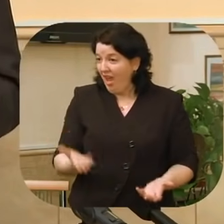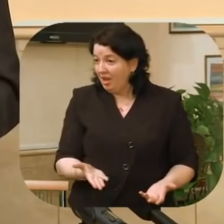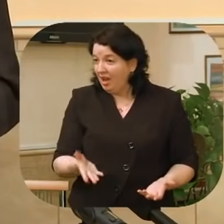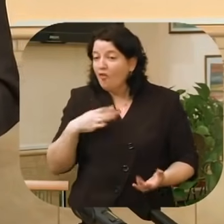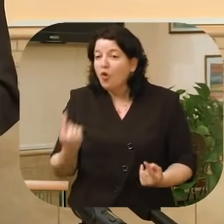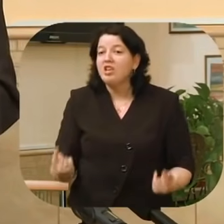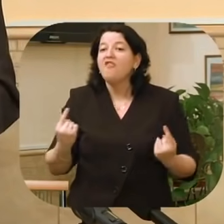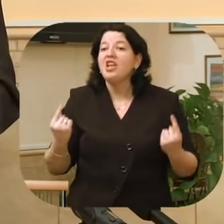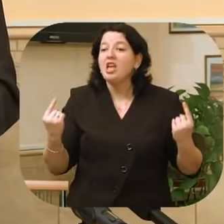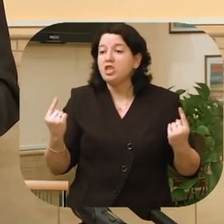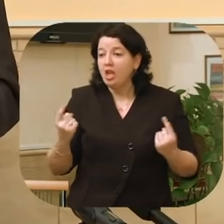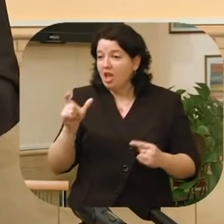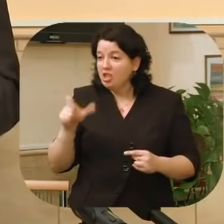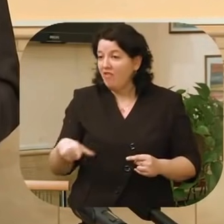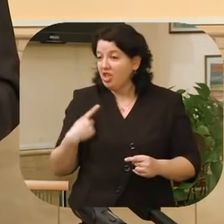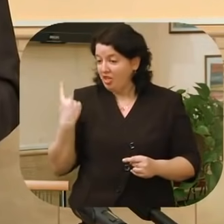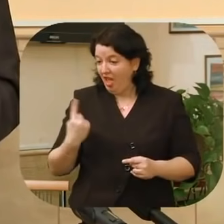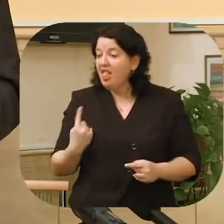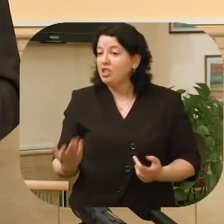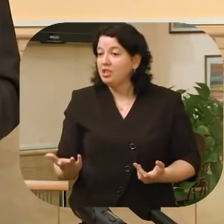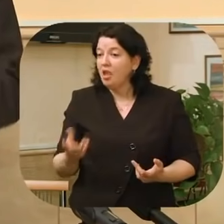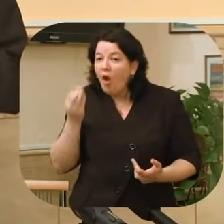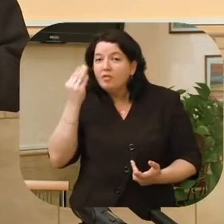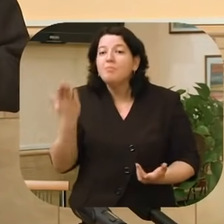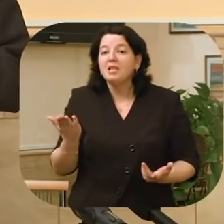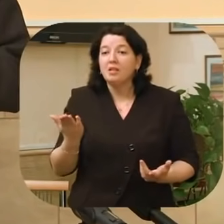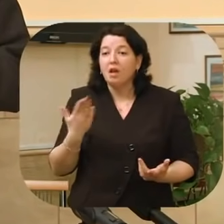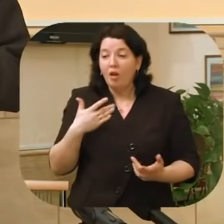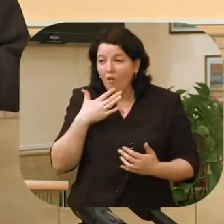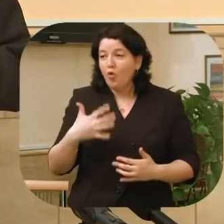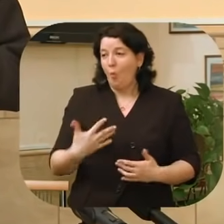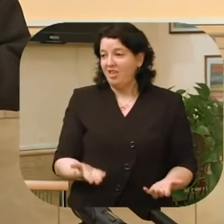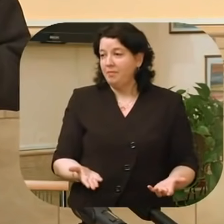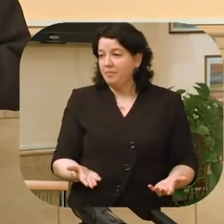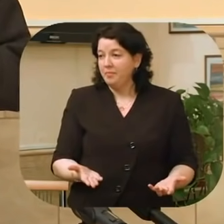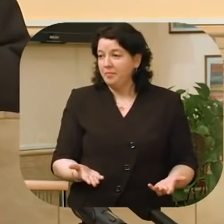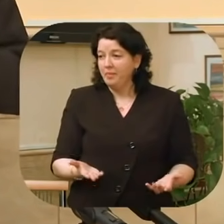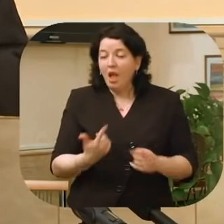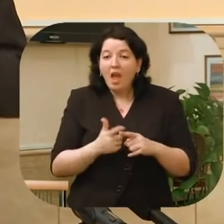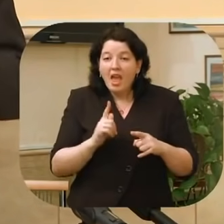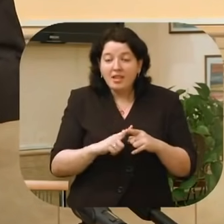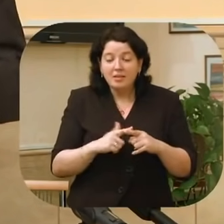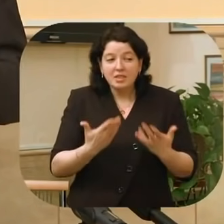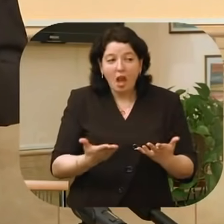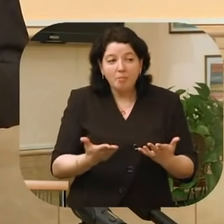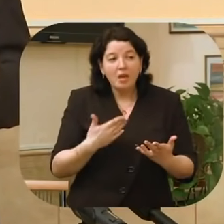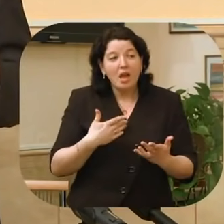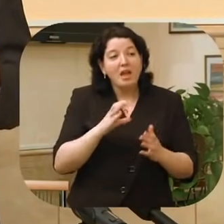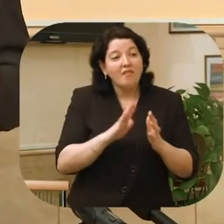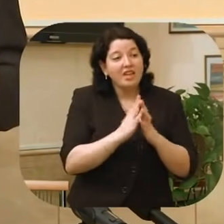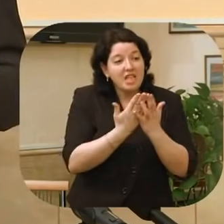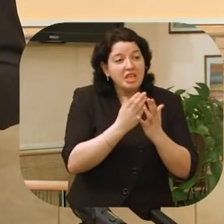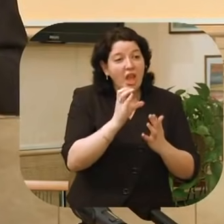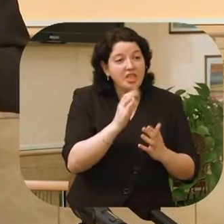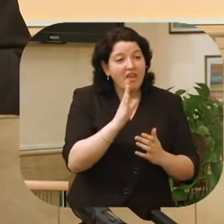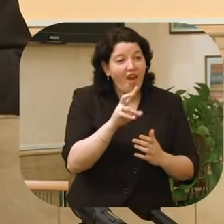где величие человеческой личности. В чем? В любви. И тем самым Евангелие